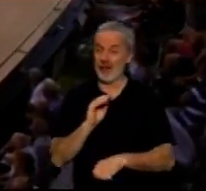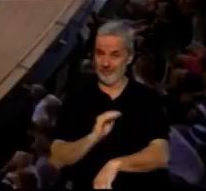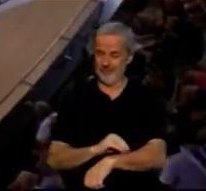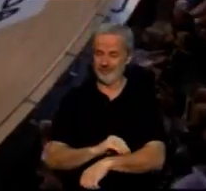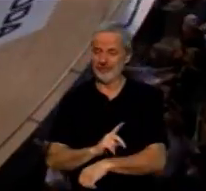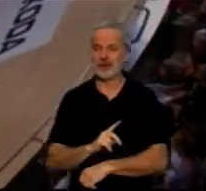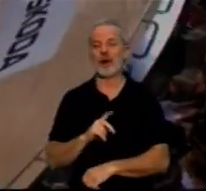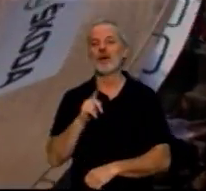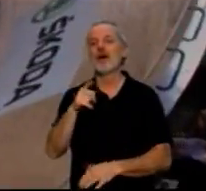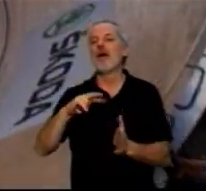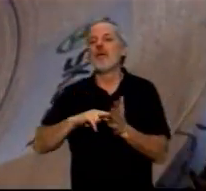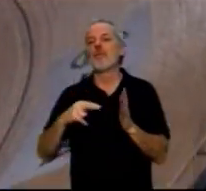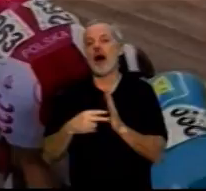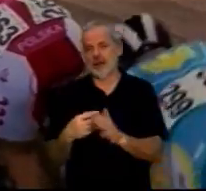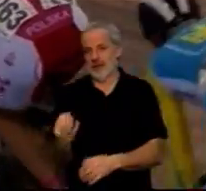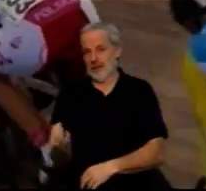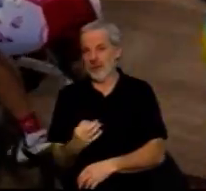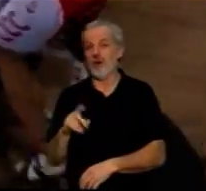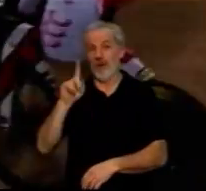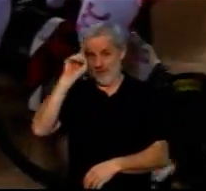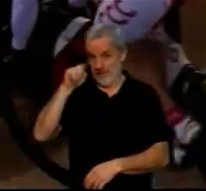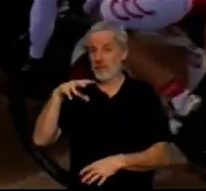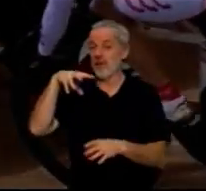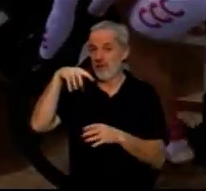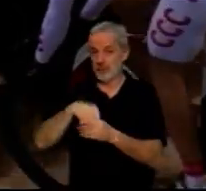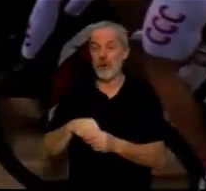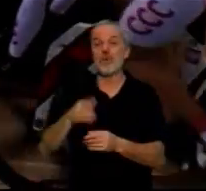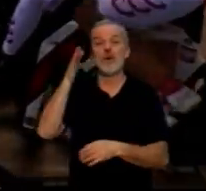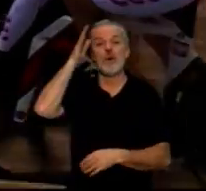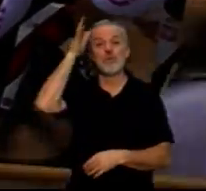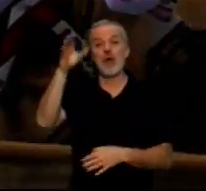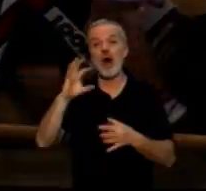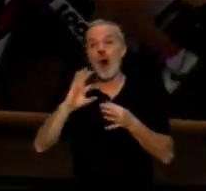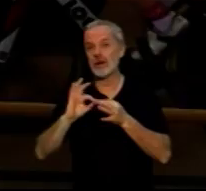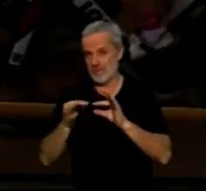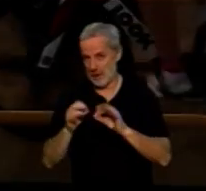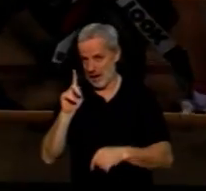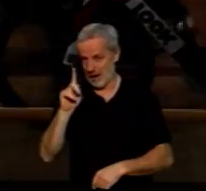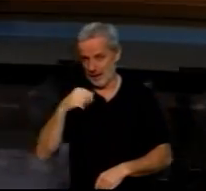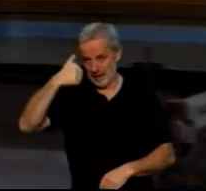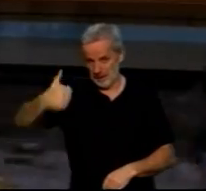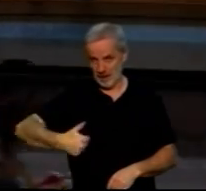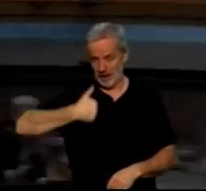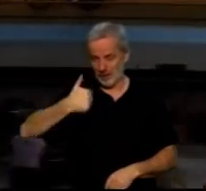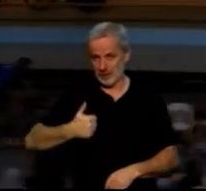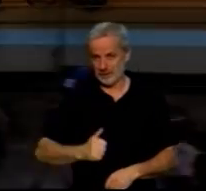vy plánujete rok 2016, protože má taky docela jeden zajímavý cyklistický vrchol v podobě olympijských her.